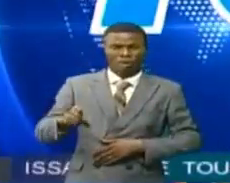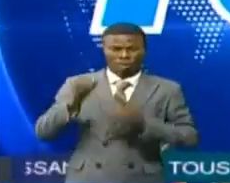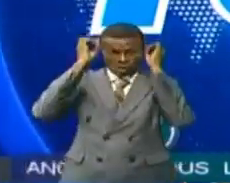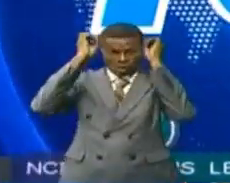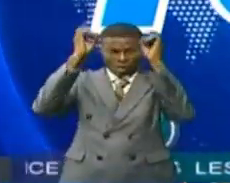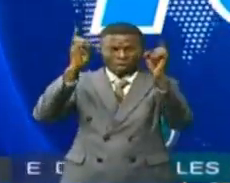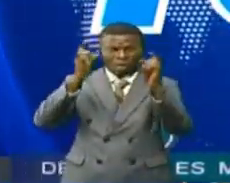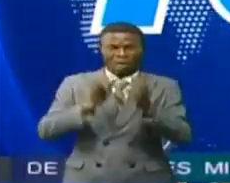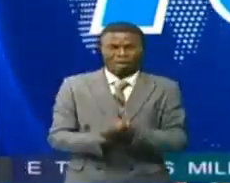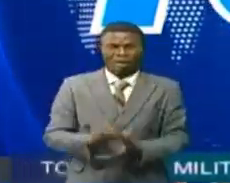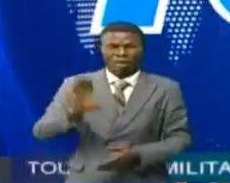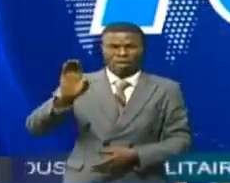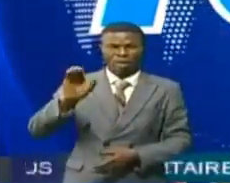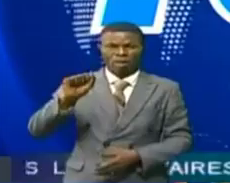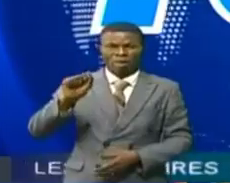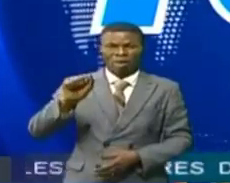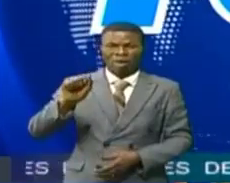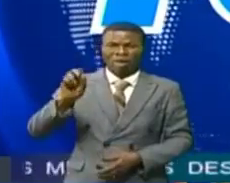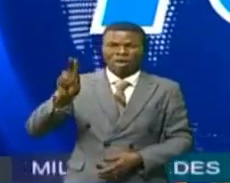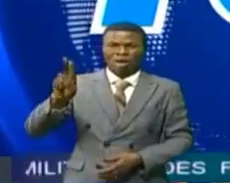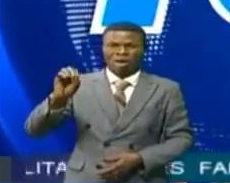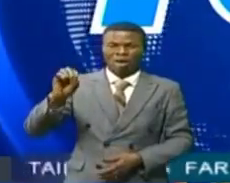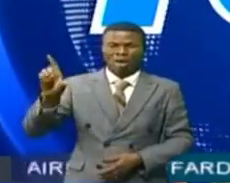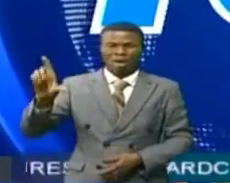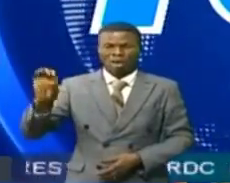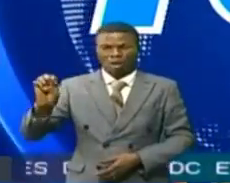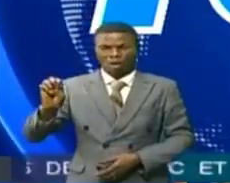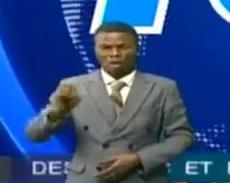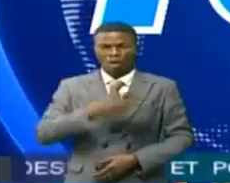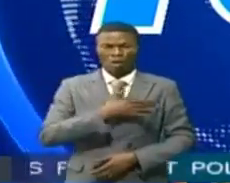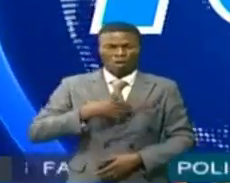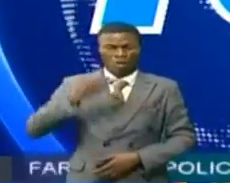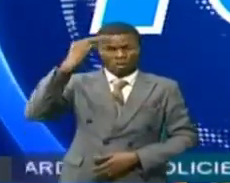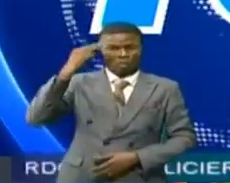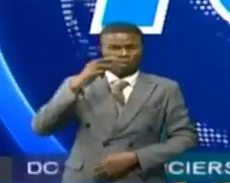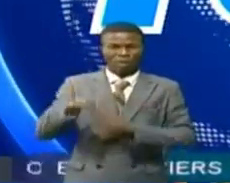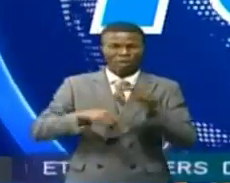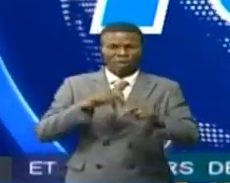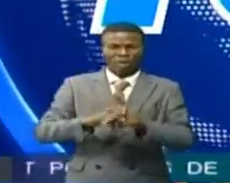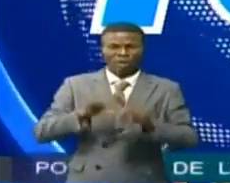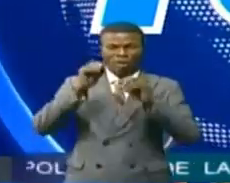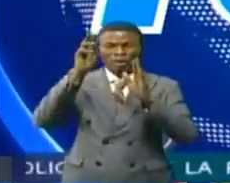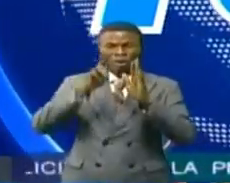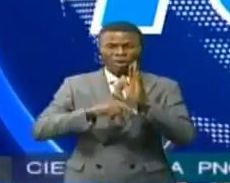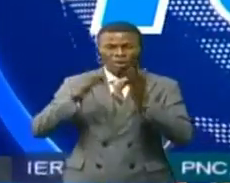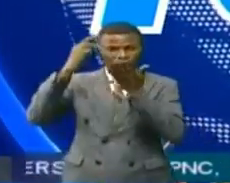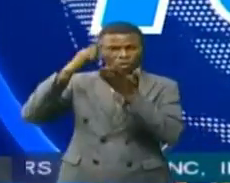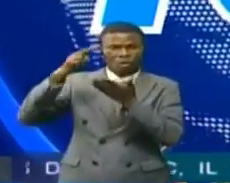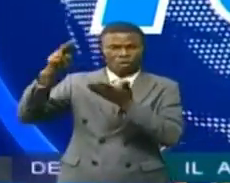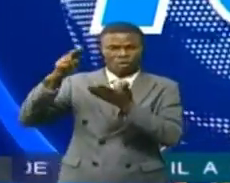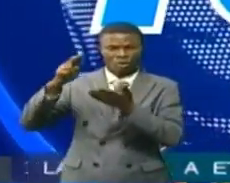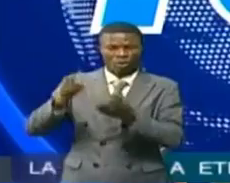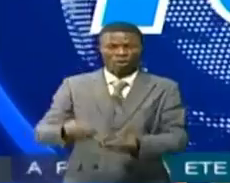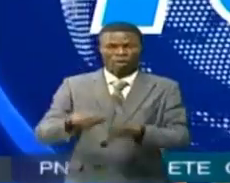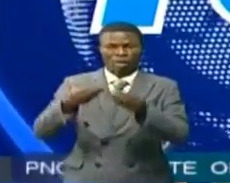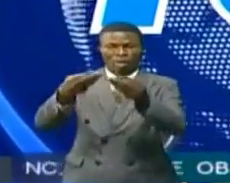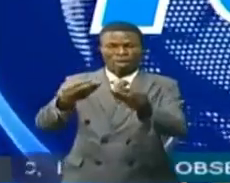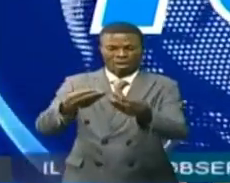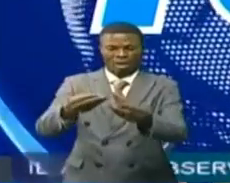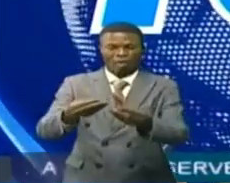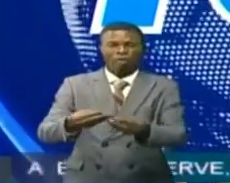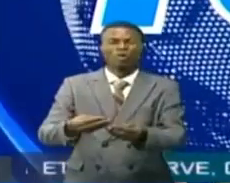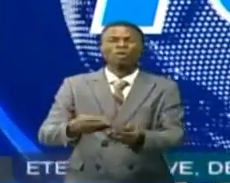l'Éducation, Carole Katazabou, qui, au nom du ministre national de l'Enseignement universitaire, a procédé à l'inauguration